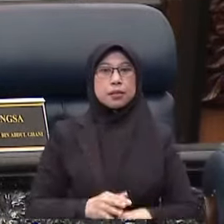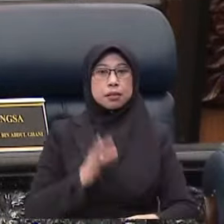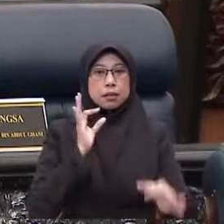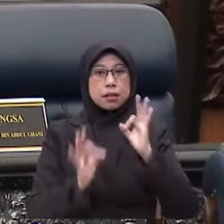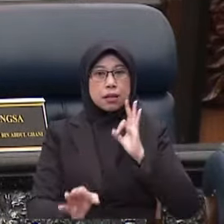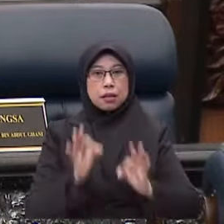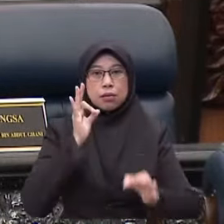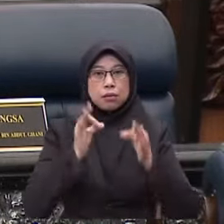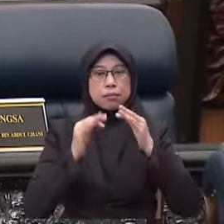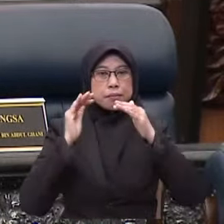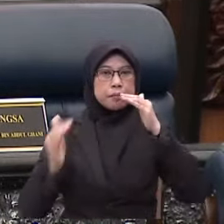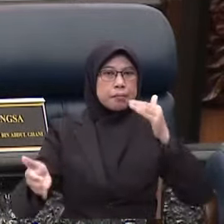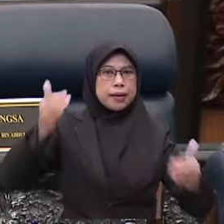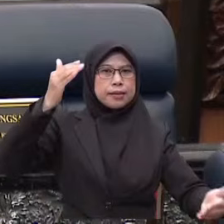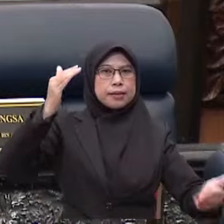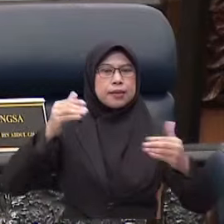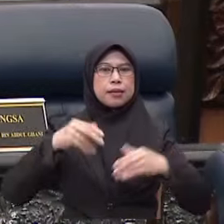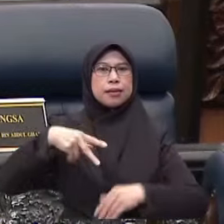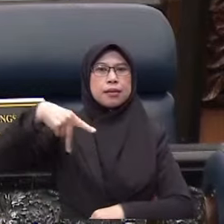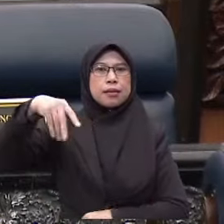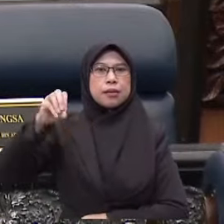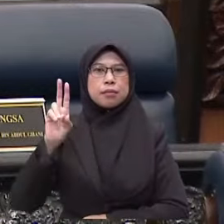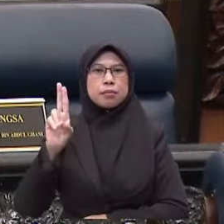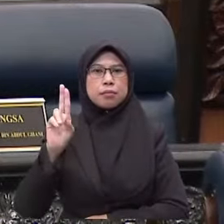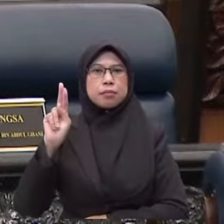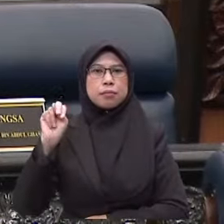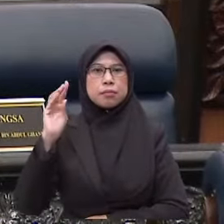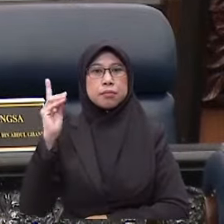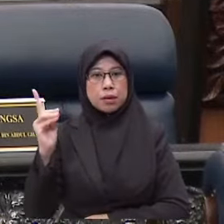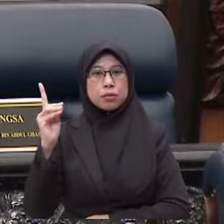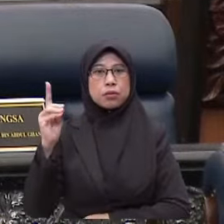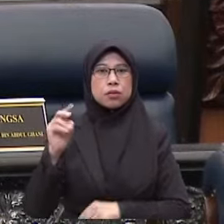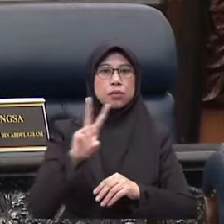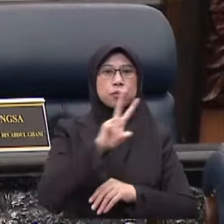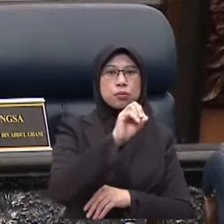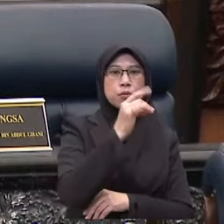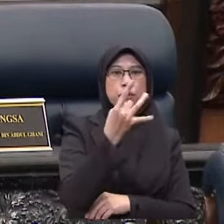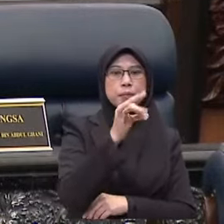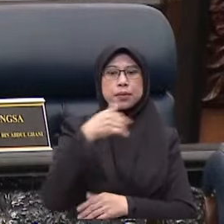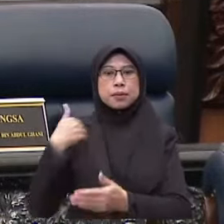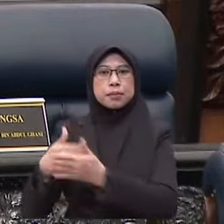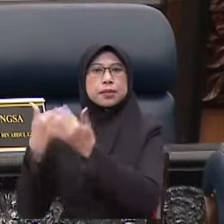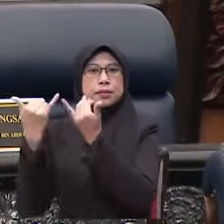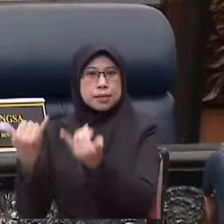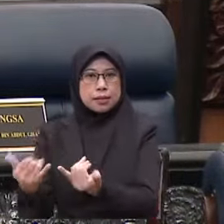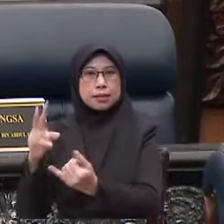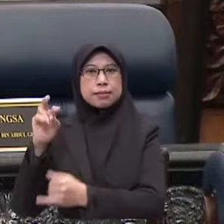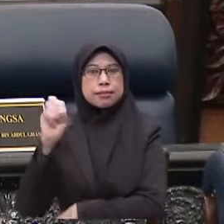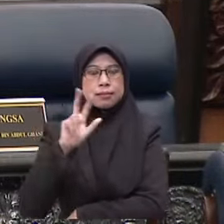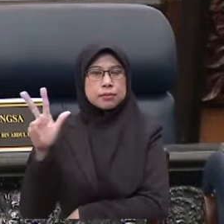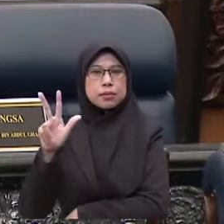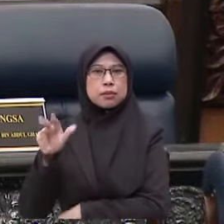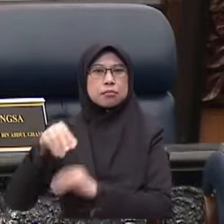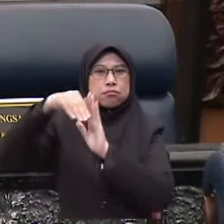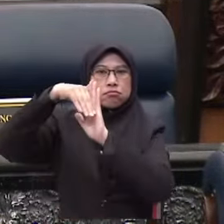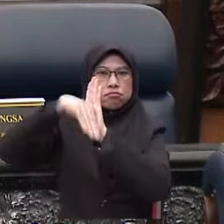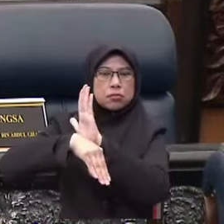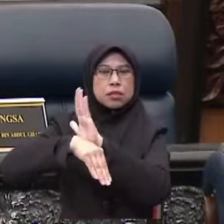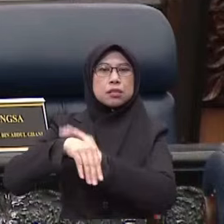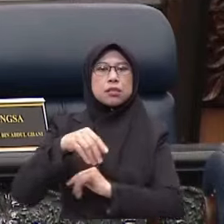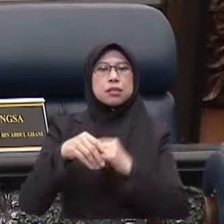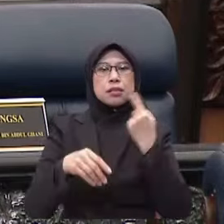bandingkan dengan pound Sting daripada 2018 seingga hari ini kita telah menguncup